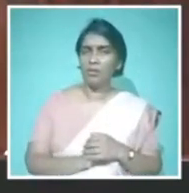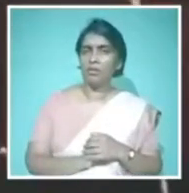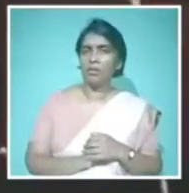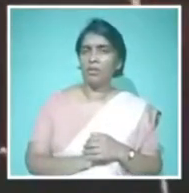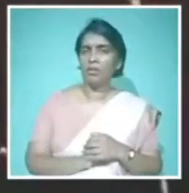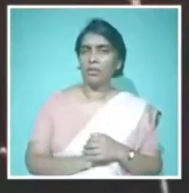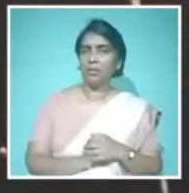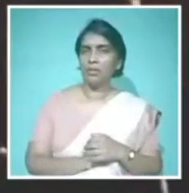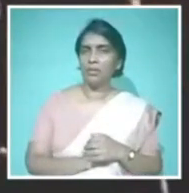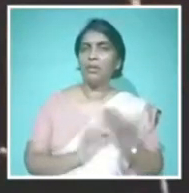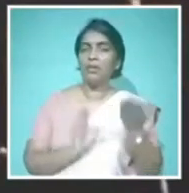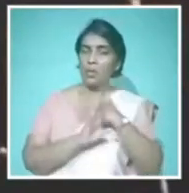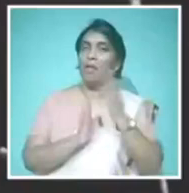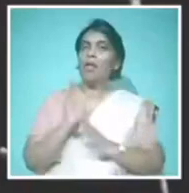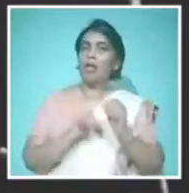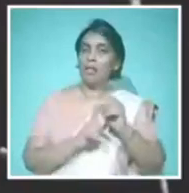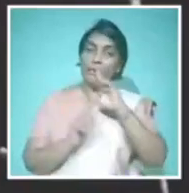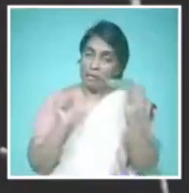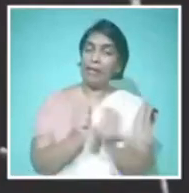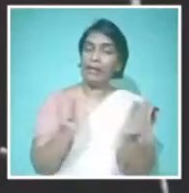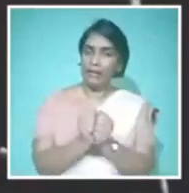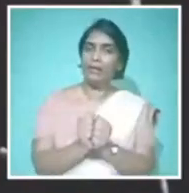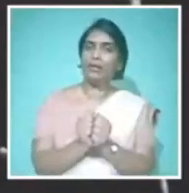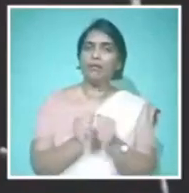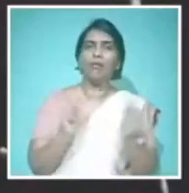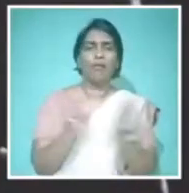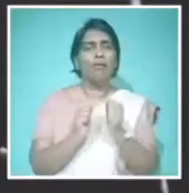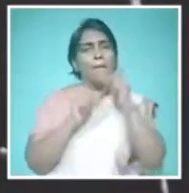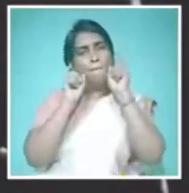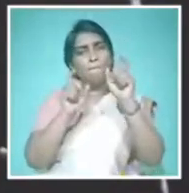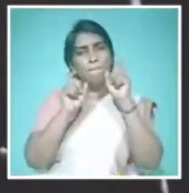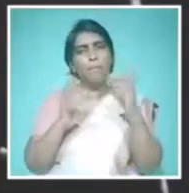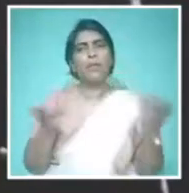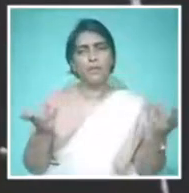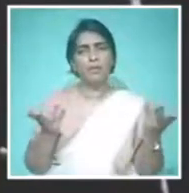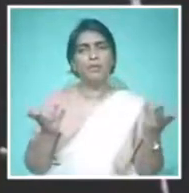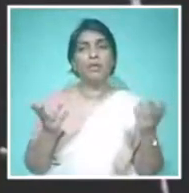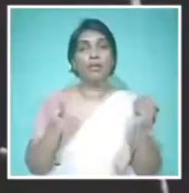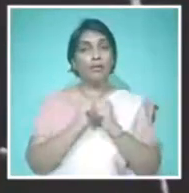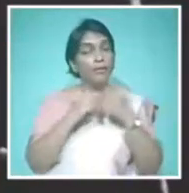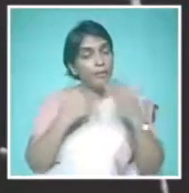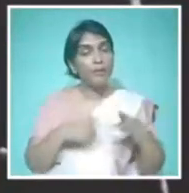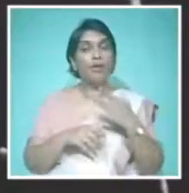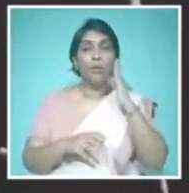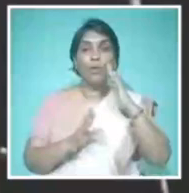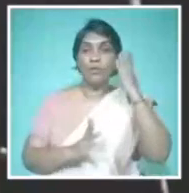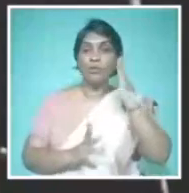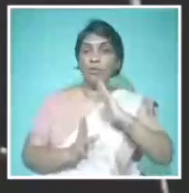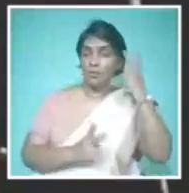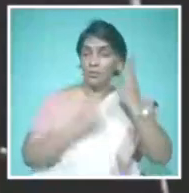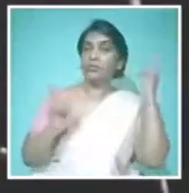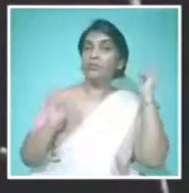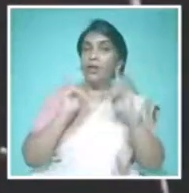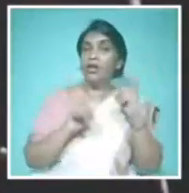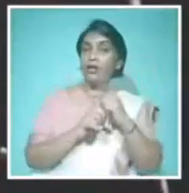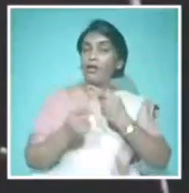මේ හිටපු ඇමතුමත් කිව්වා ඒ කරනවා කියලා ඉතින් කරනකම් බලන් ඉන්නවා අපි බල කරලා ඒක විදේශීය සංචාරකයන්ට